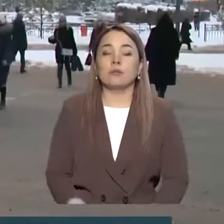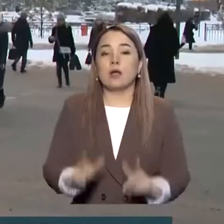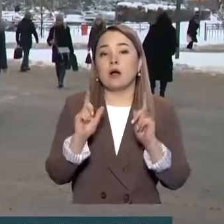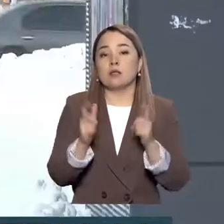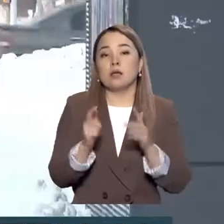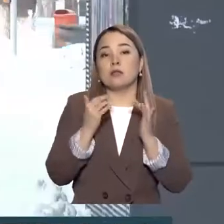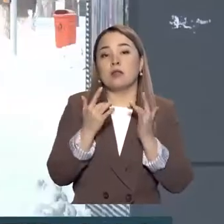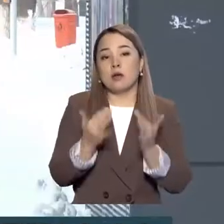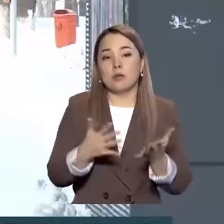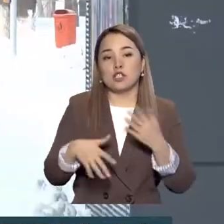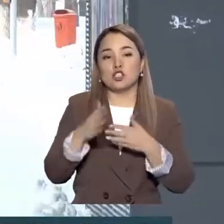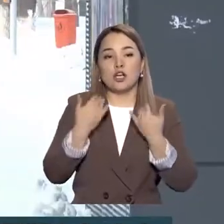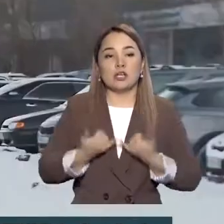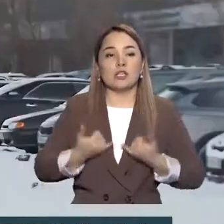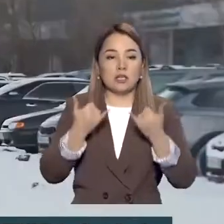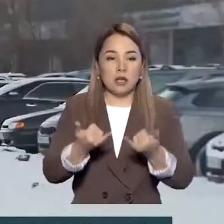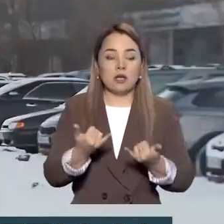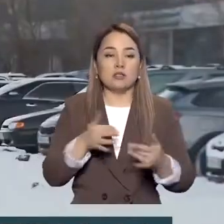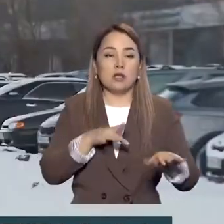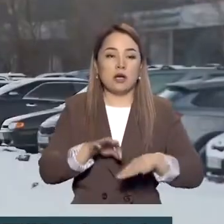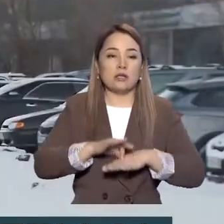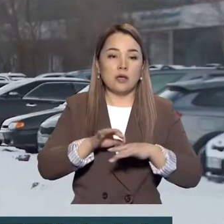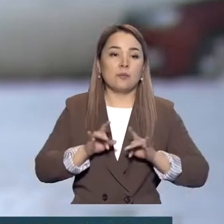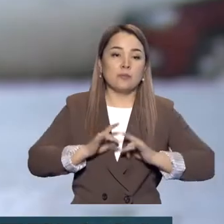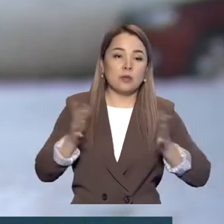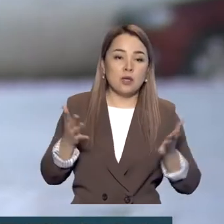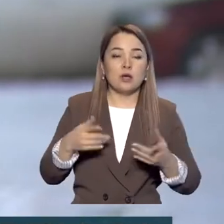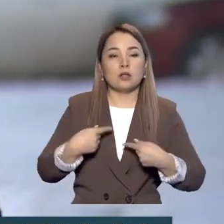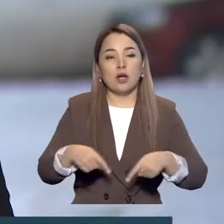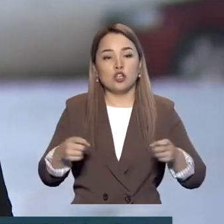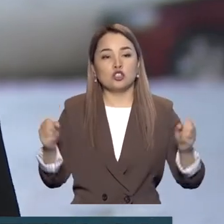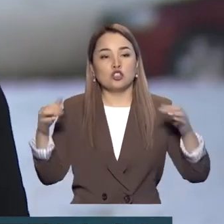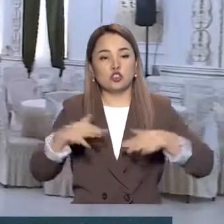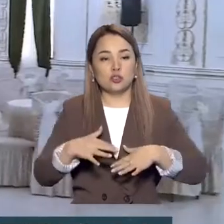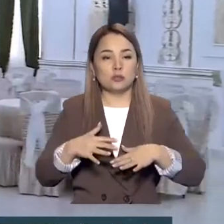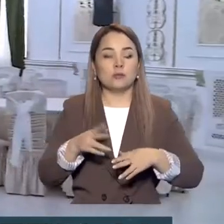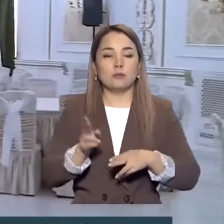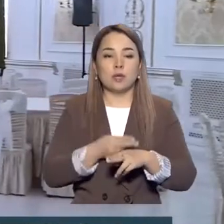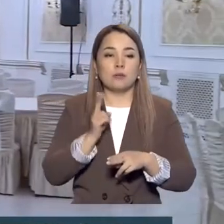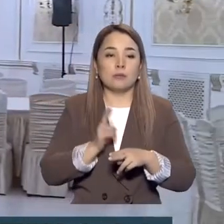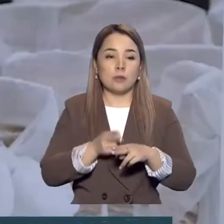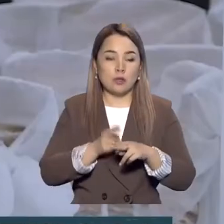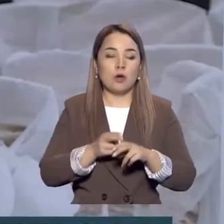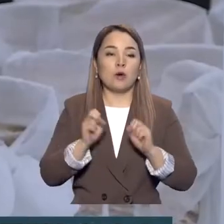Карантин талаптары жеңілдет. Салтанатты шаралар мен түрлі жиындар өткізуге ешбір кедергі